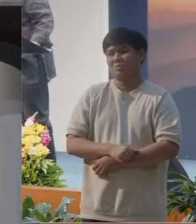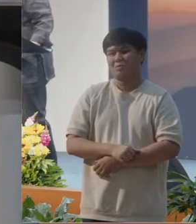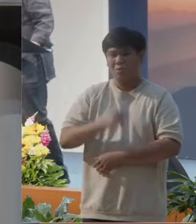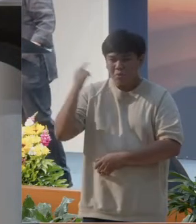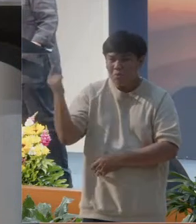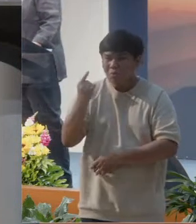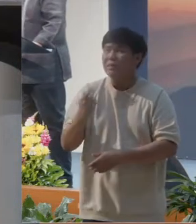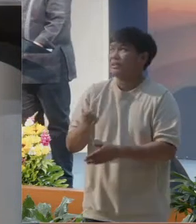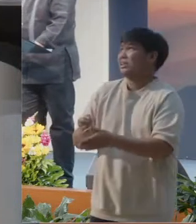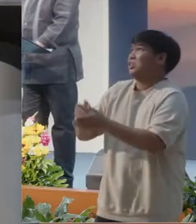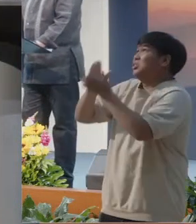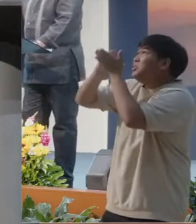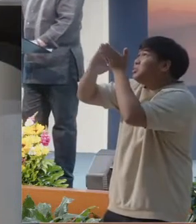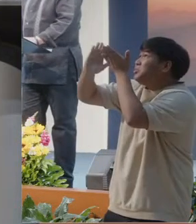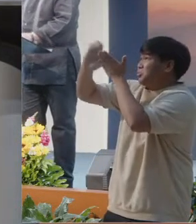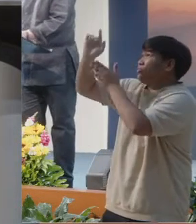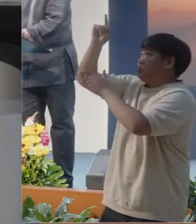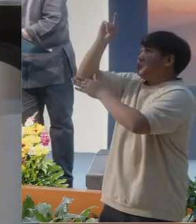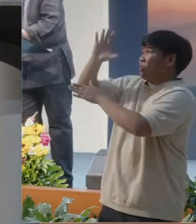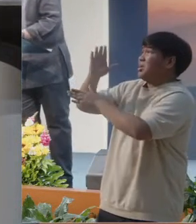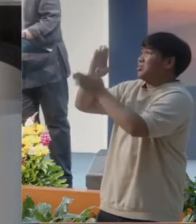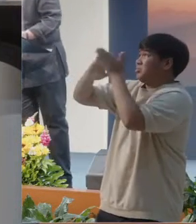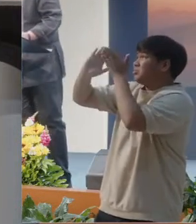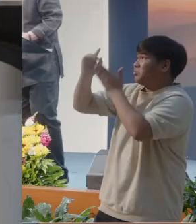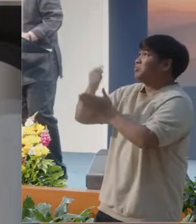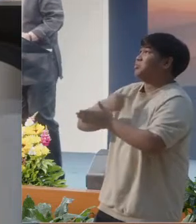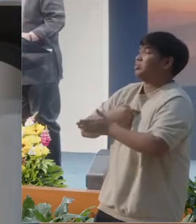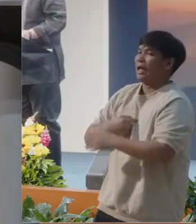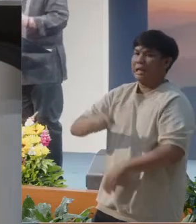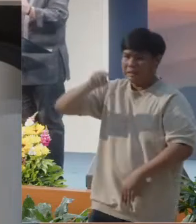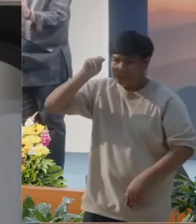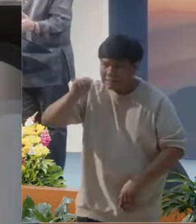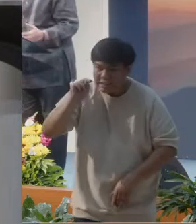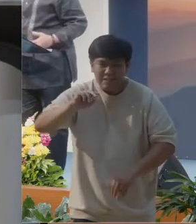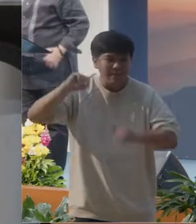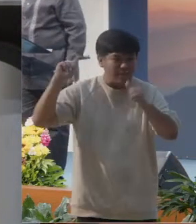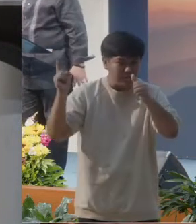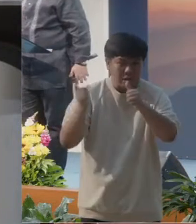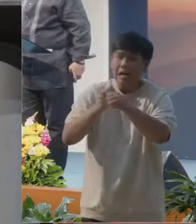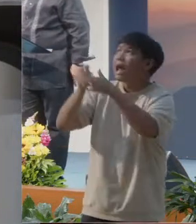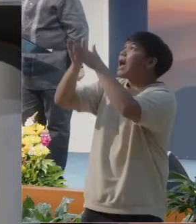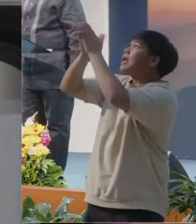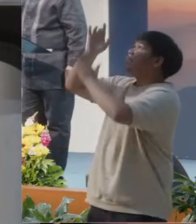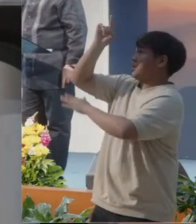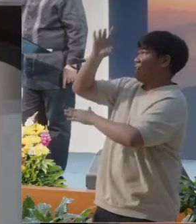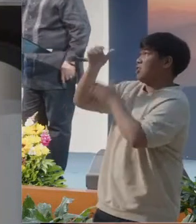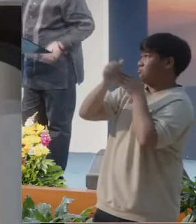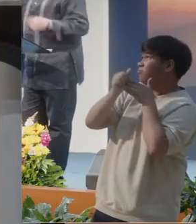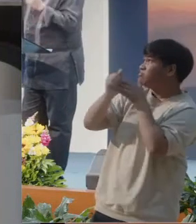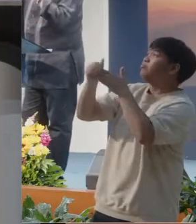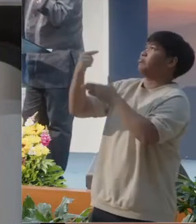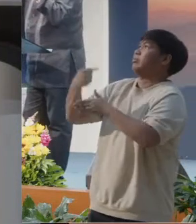niya. Dapat po permiso muna. Dapat tayo muna po ay haharap sa Kanya.